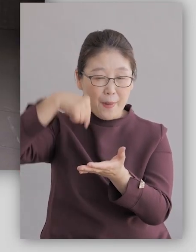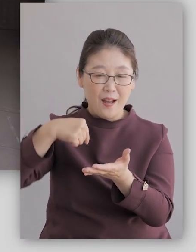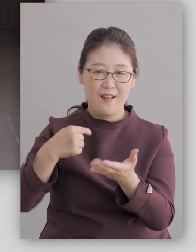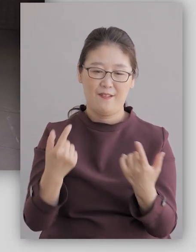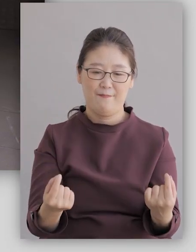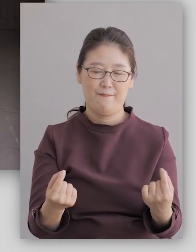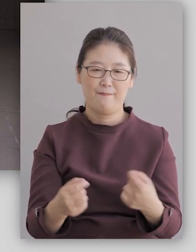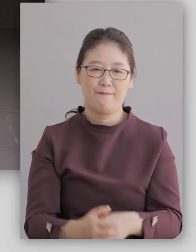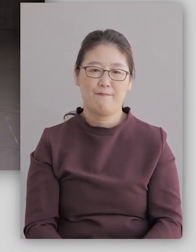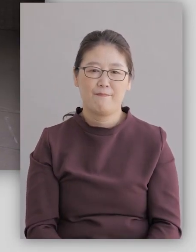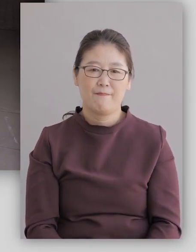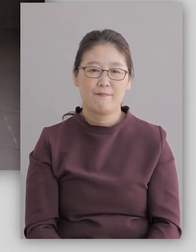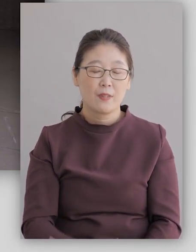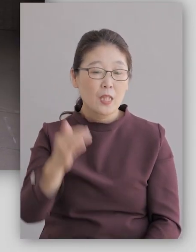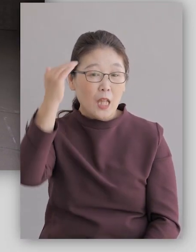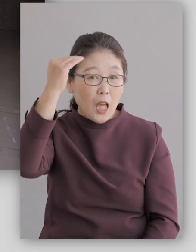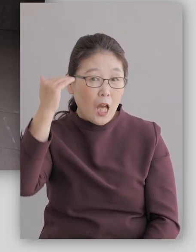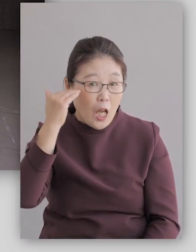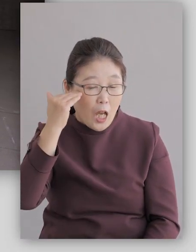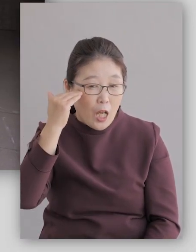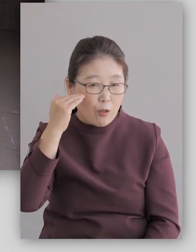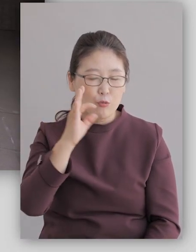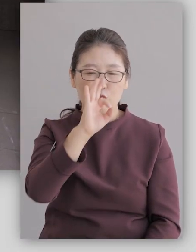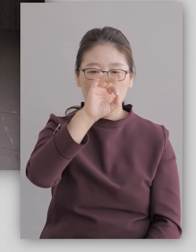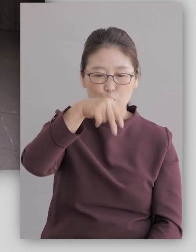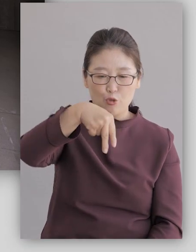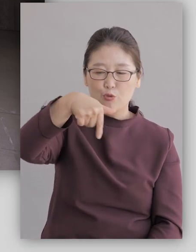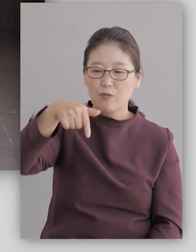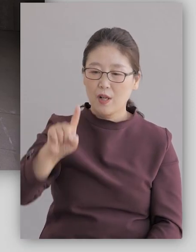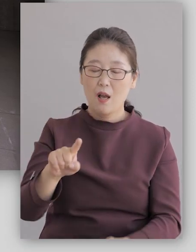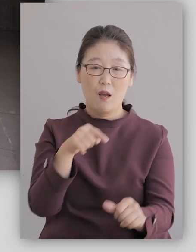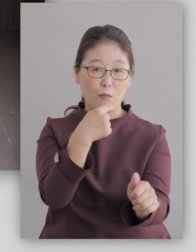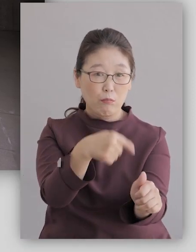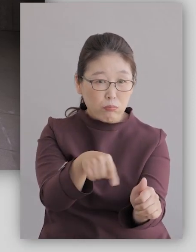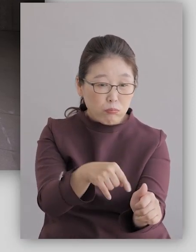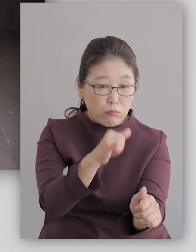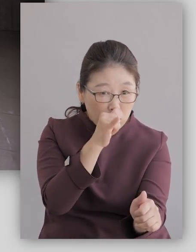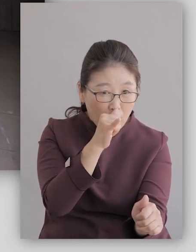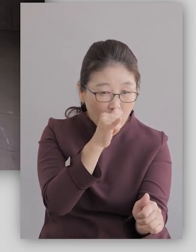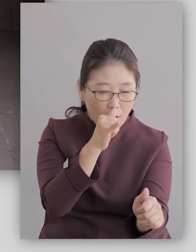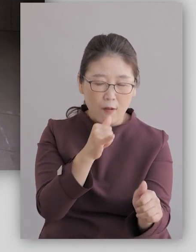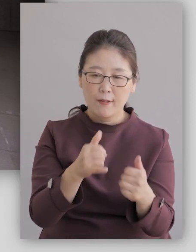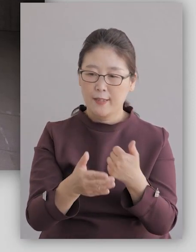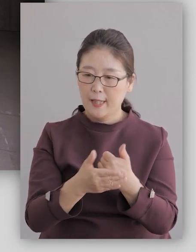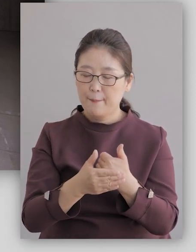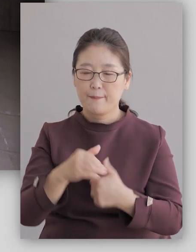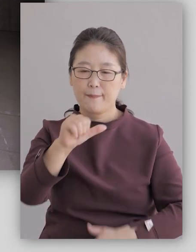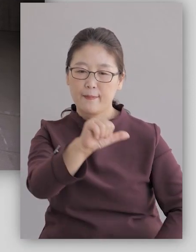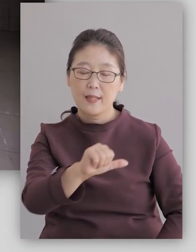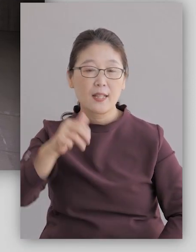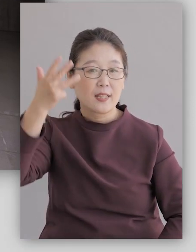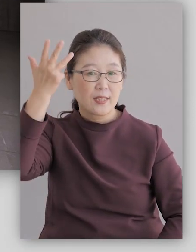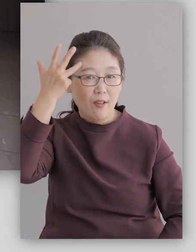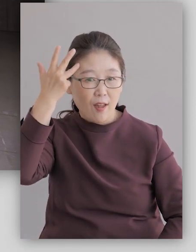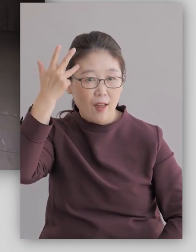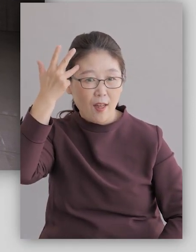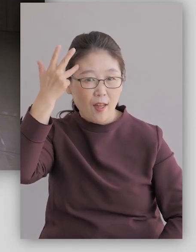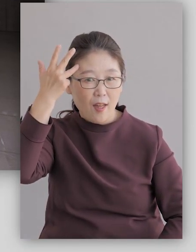해도 한국은 육아 교육을 통해서 그 아시아 철학에 대해서